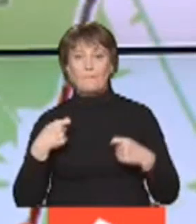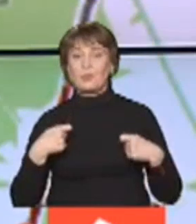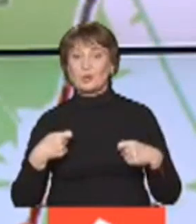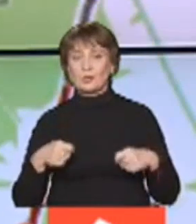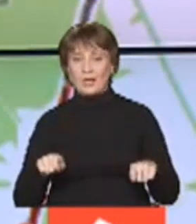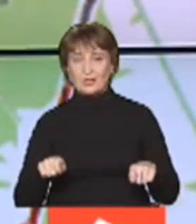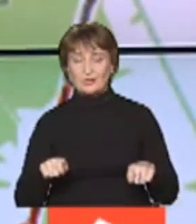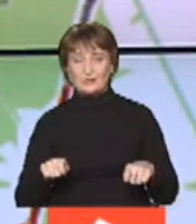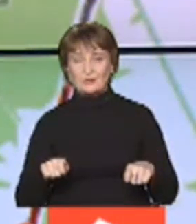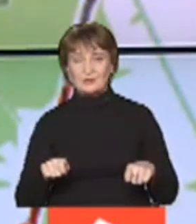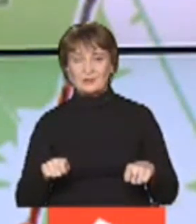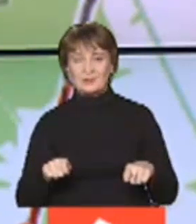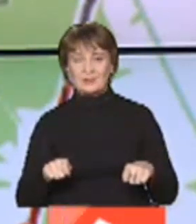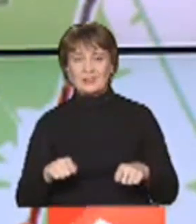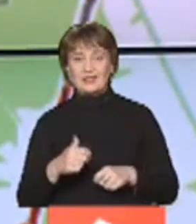вже.